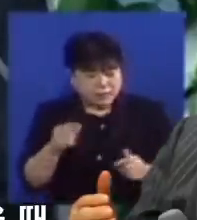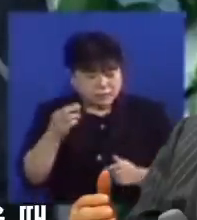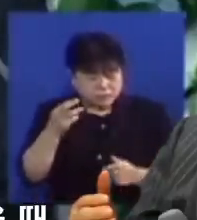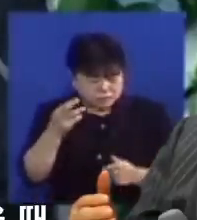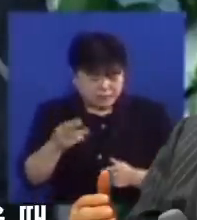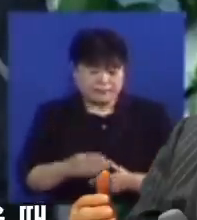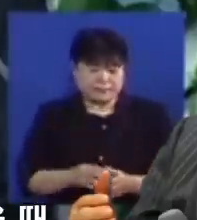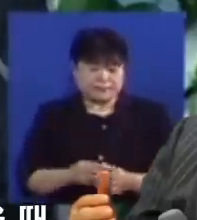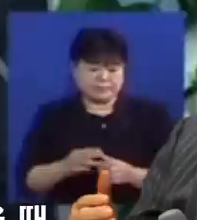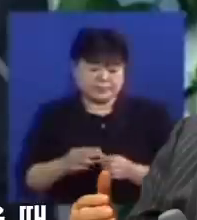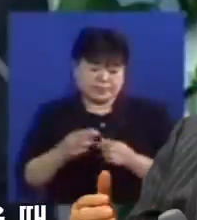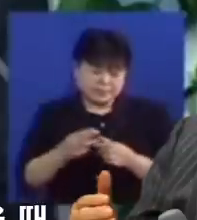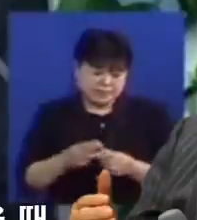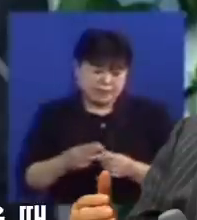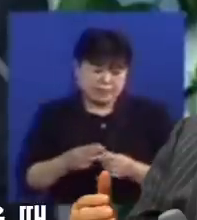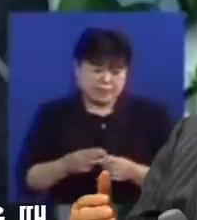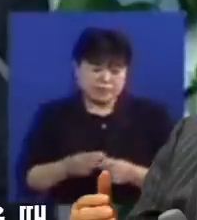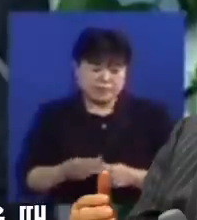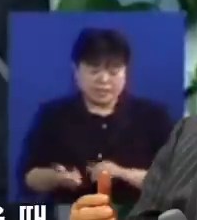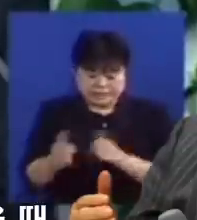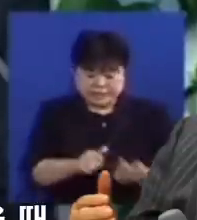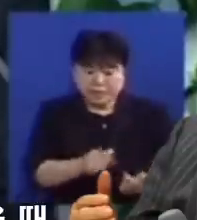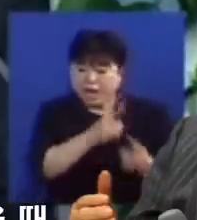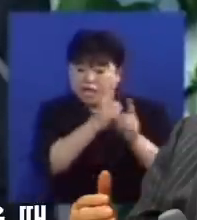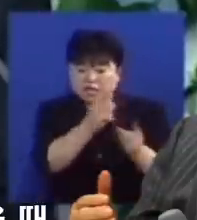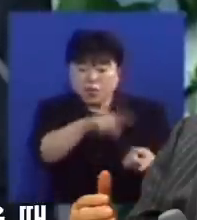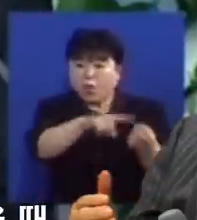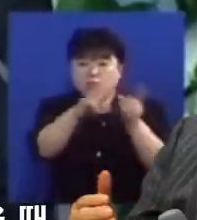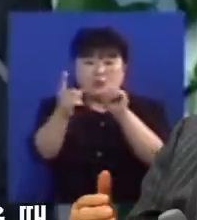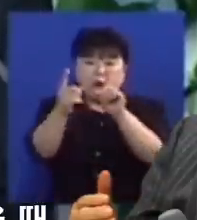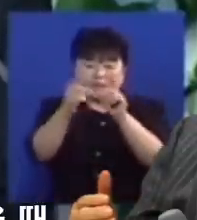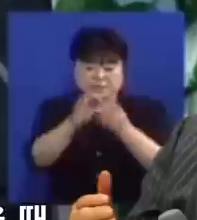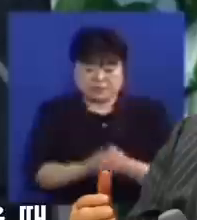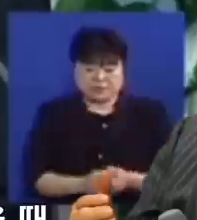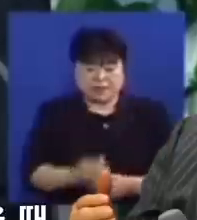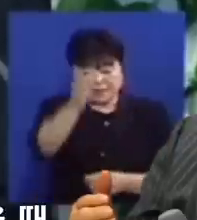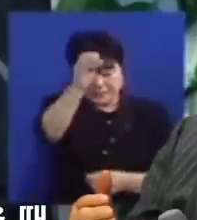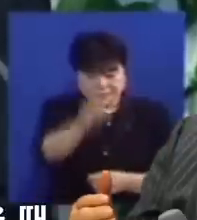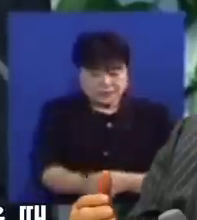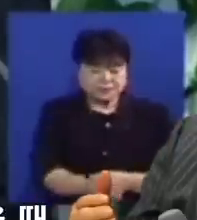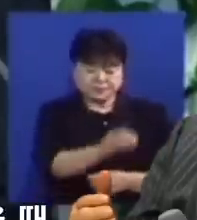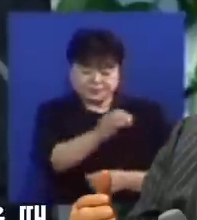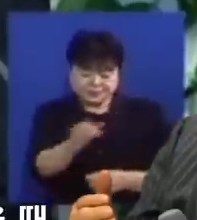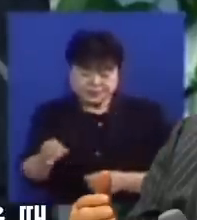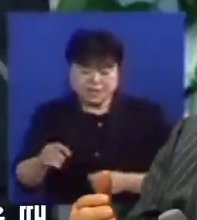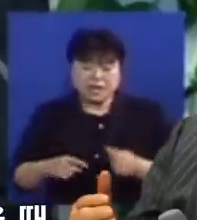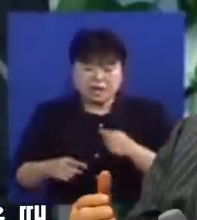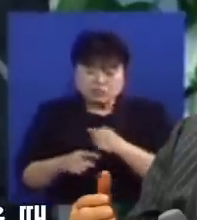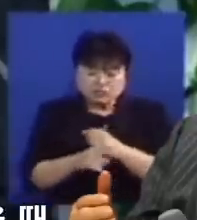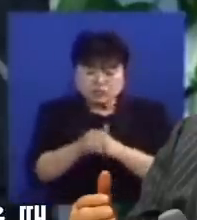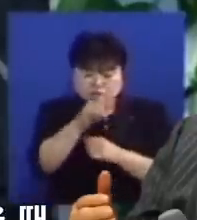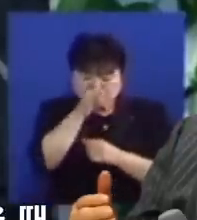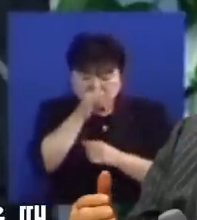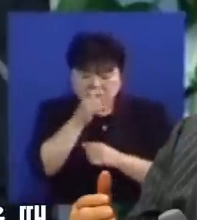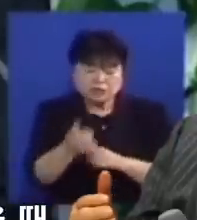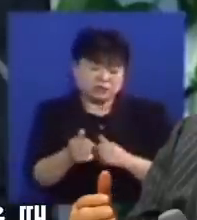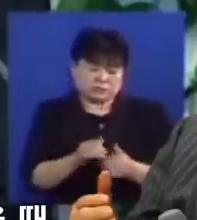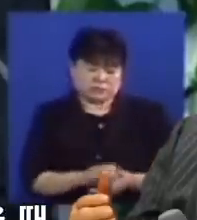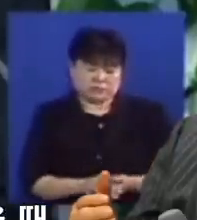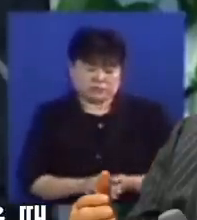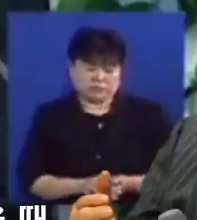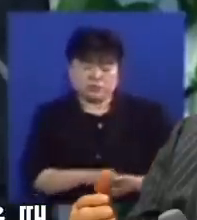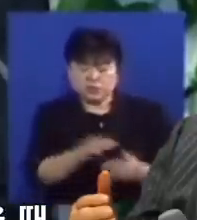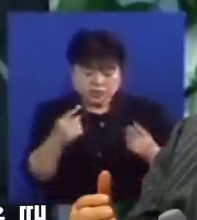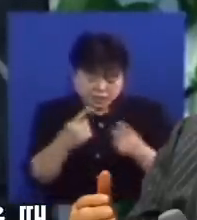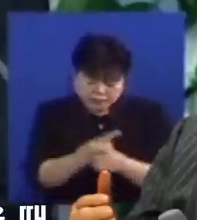만에 사망을 이기고 부활하셨습니다. 그 십자가는 무의미한 죽음이 아니라 우리를